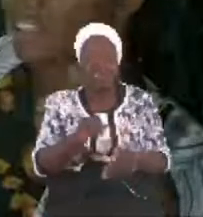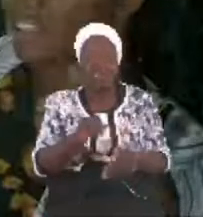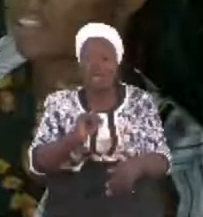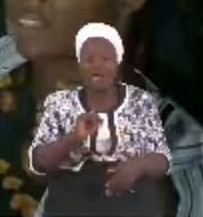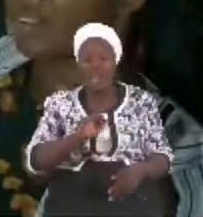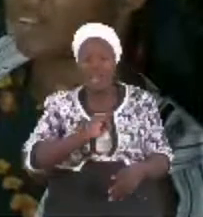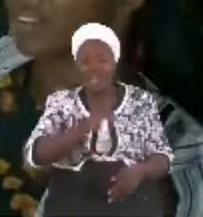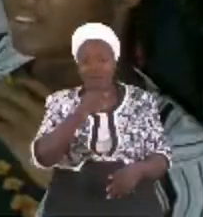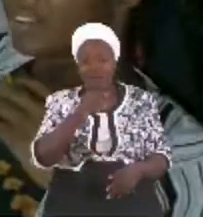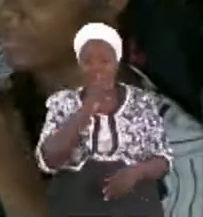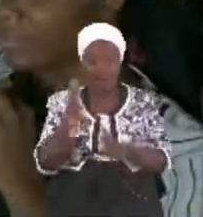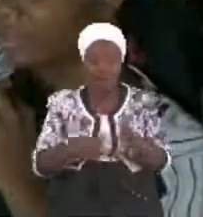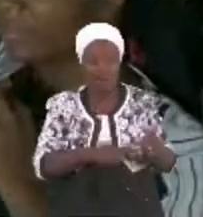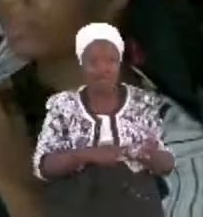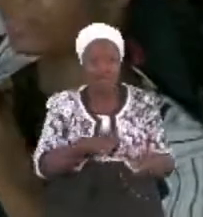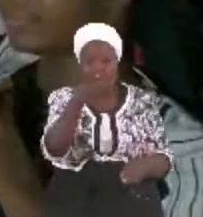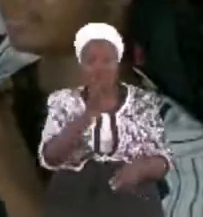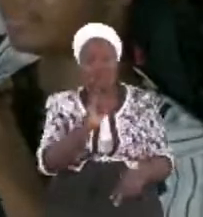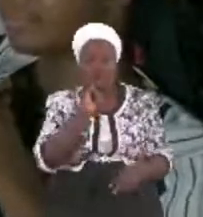prêt. Dieu est prêt